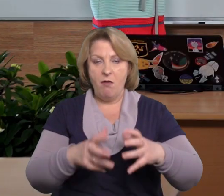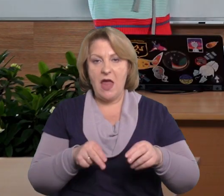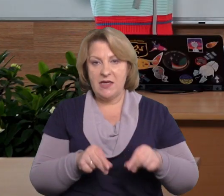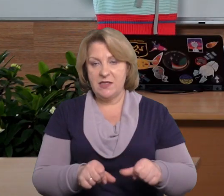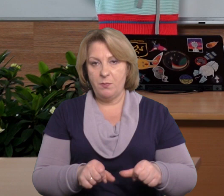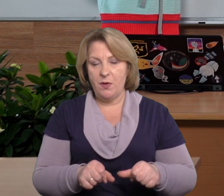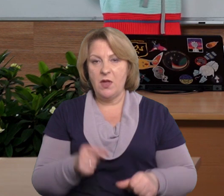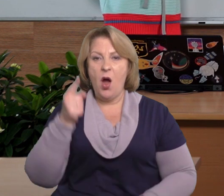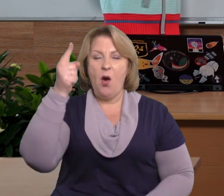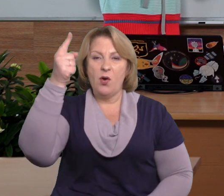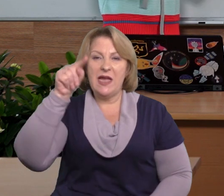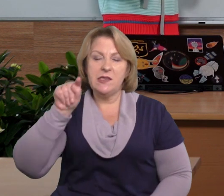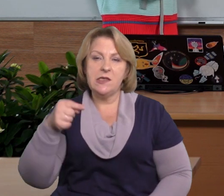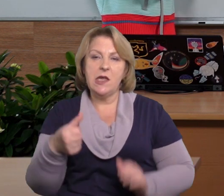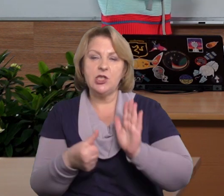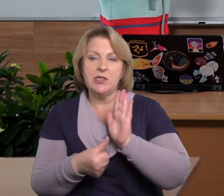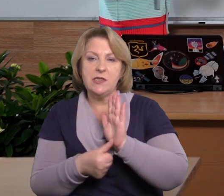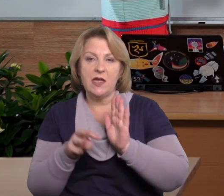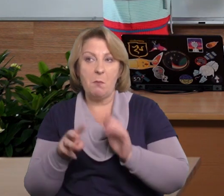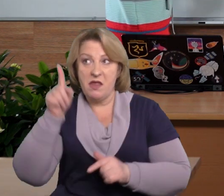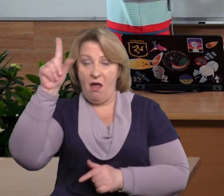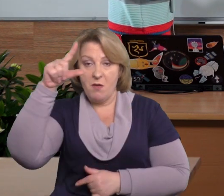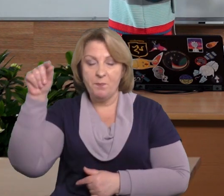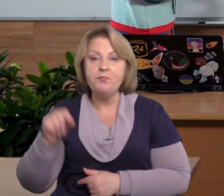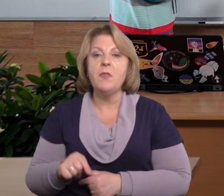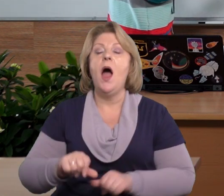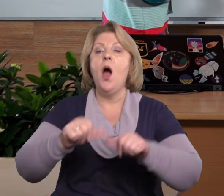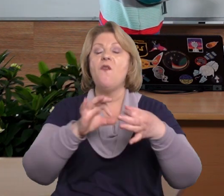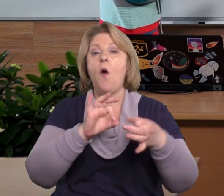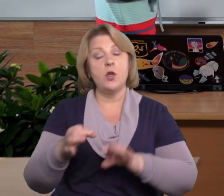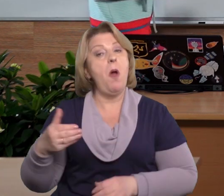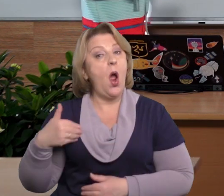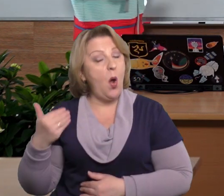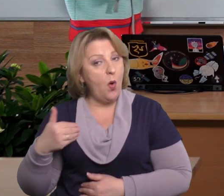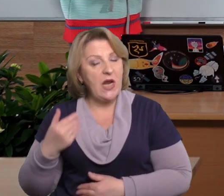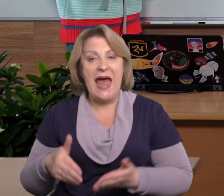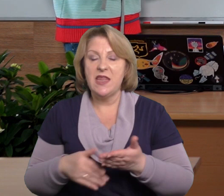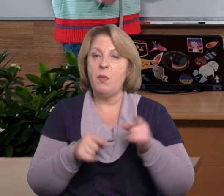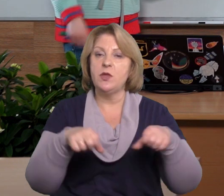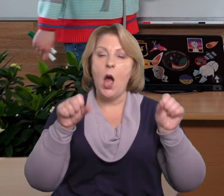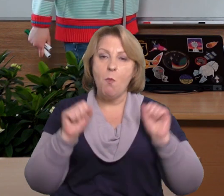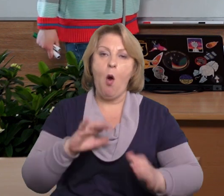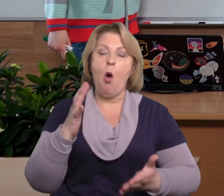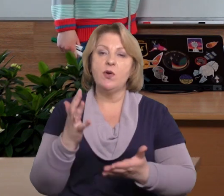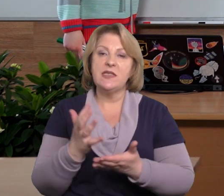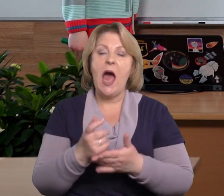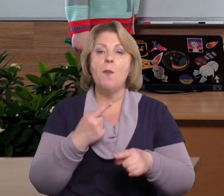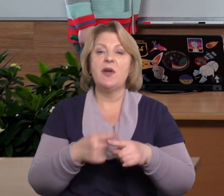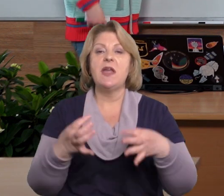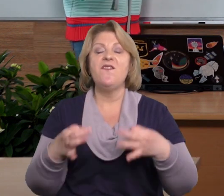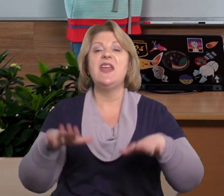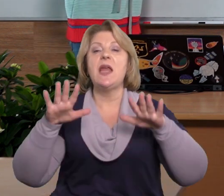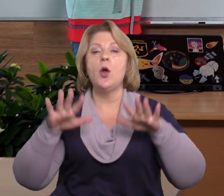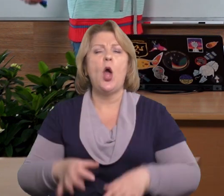десь 1,6 метрів на секунду в квадраті. Отже, формула дійсно є корисною, адже за допомогою неї ми можемо знайти прискорення вільного